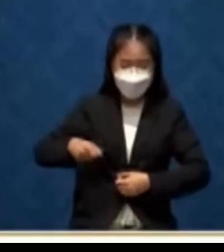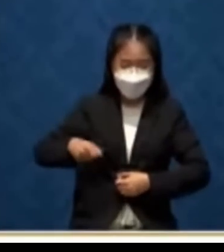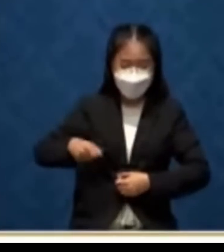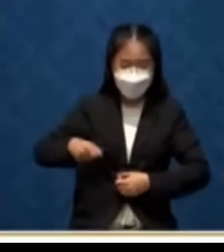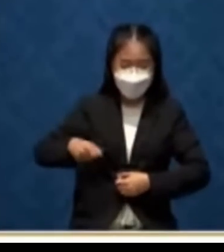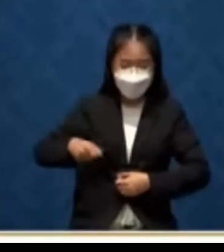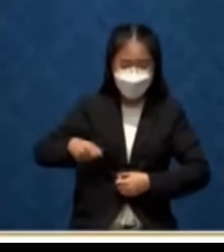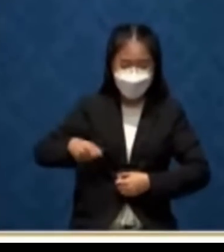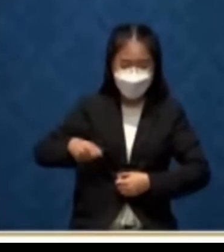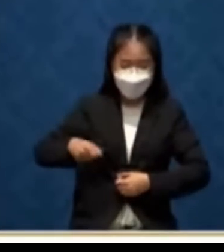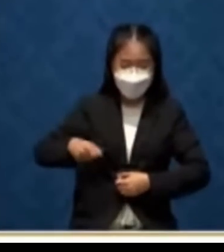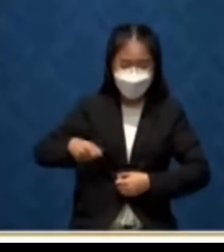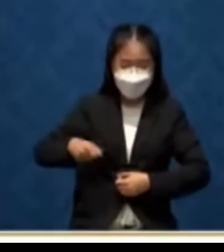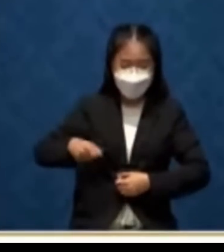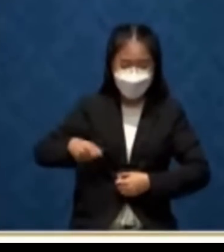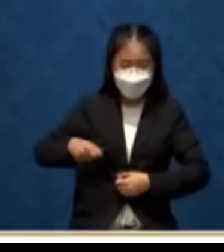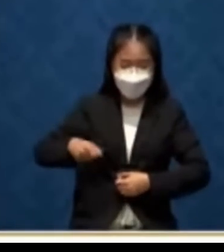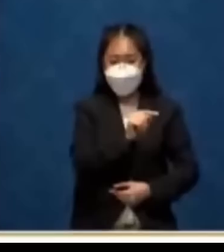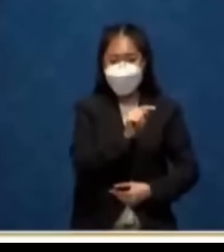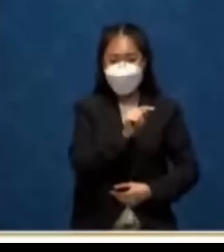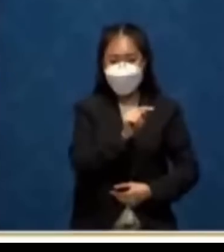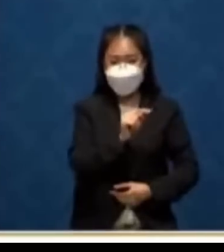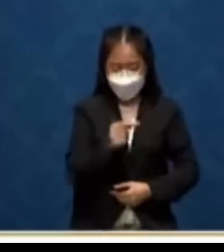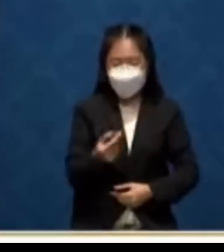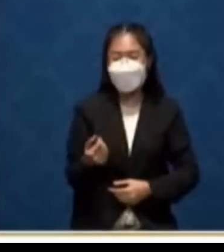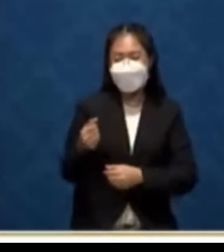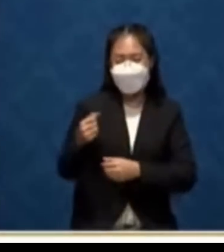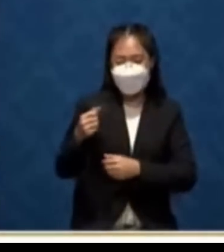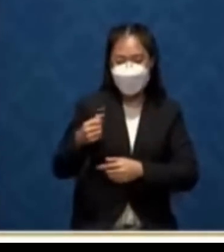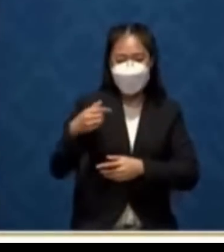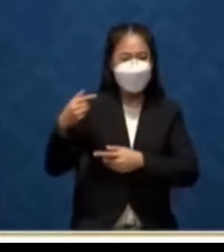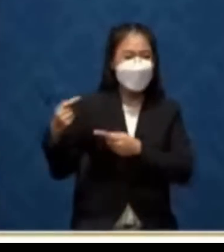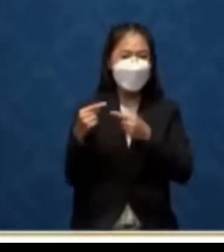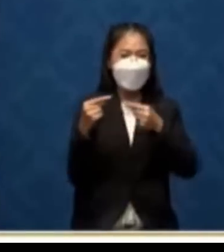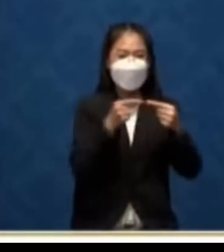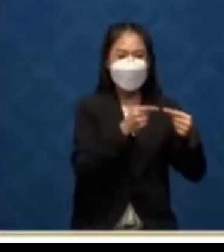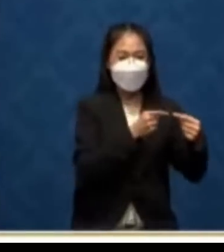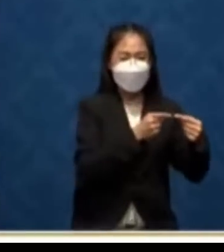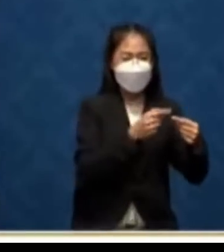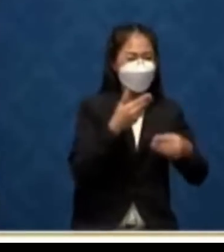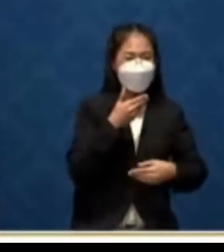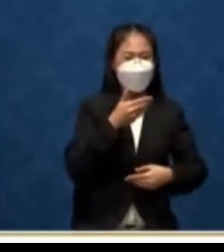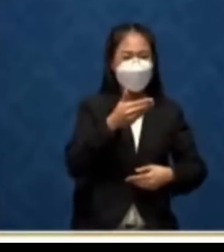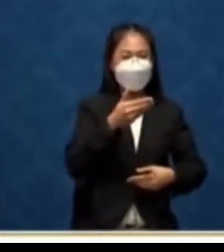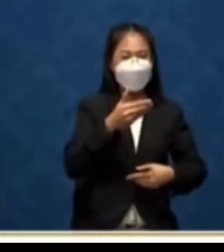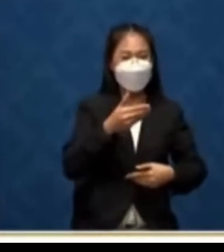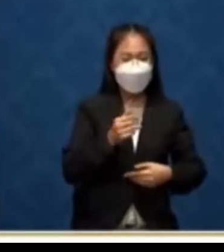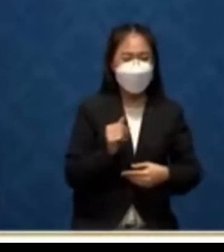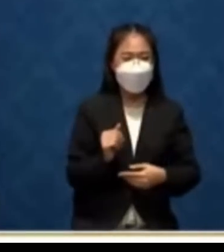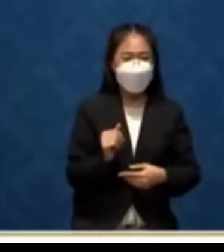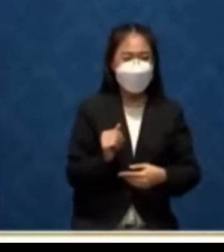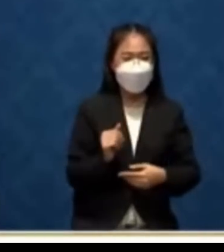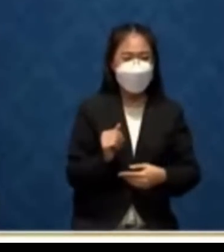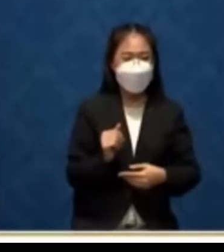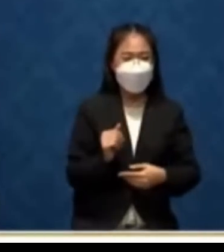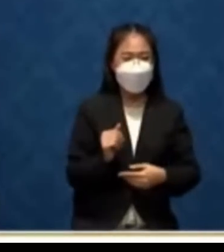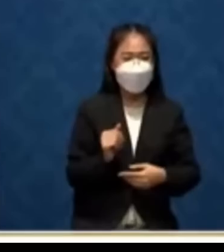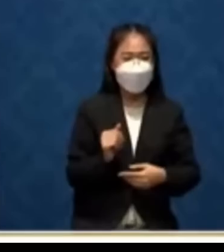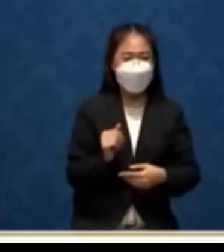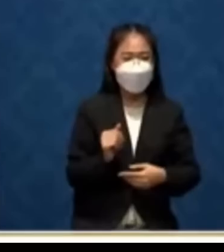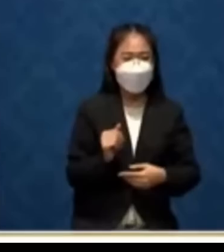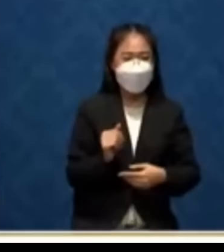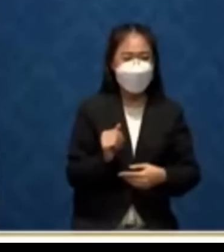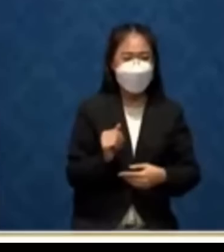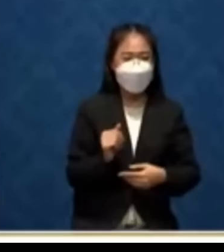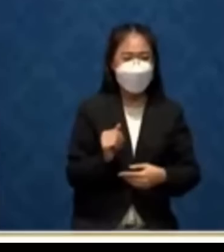ฐร่วมสมคบกันด้วยนั้นจะทยอยมาอย่างไม่มีหยุดหย่อนซึ่งคนที่ใครต่อใครจะช่วยล้